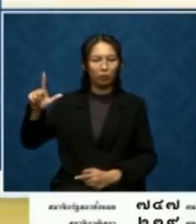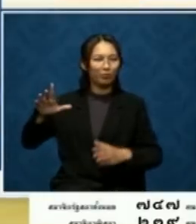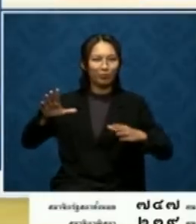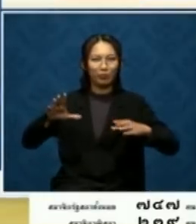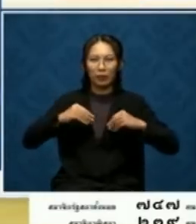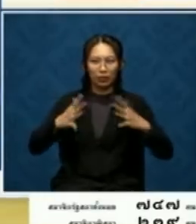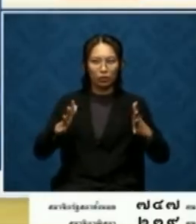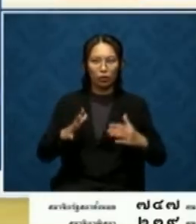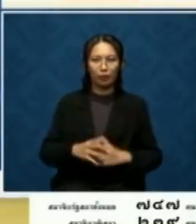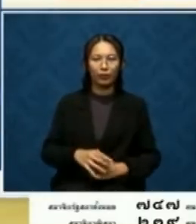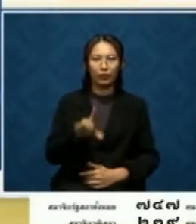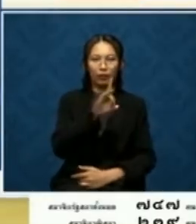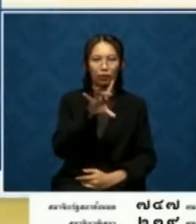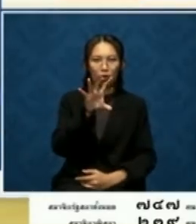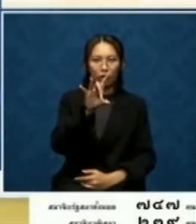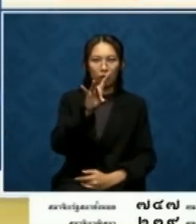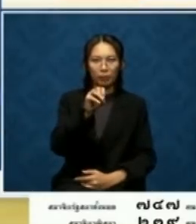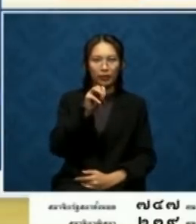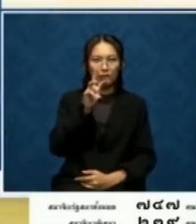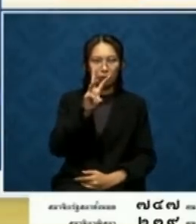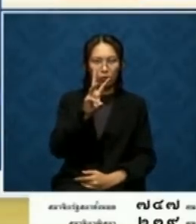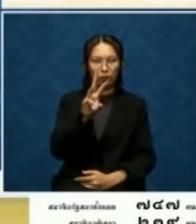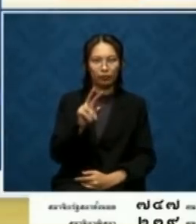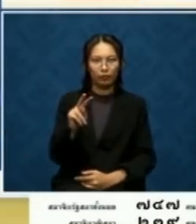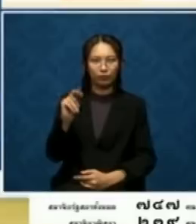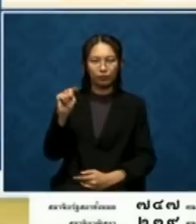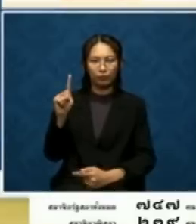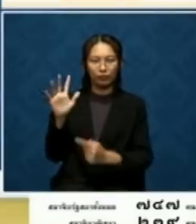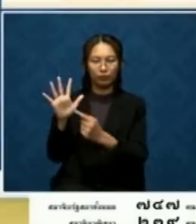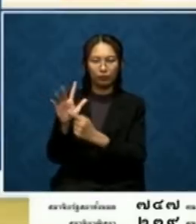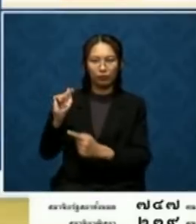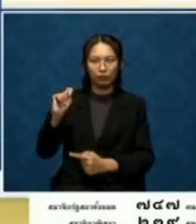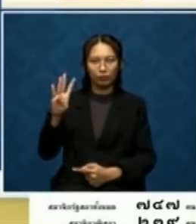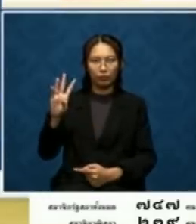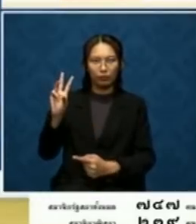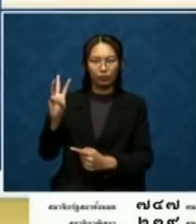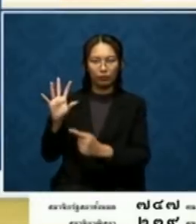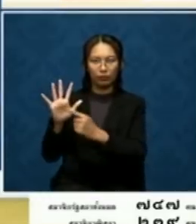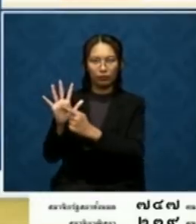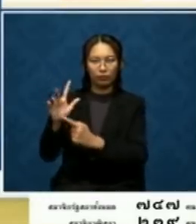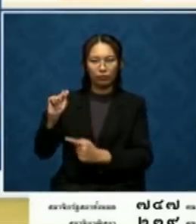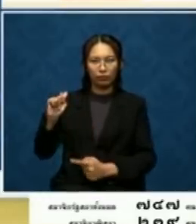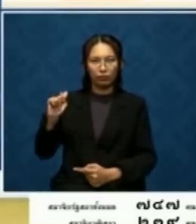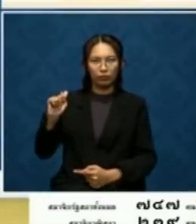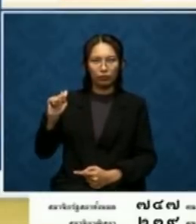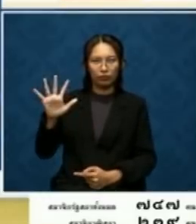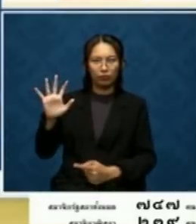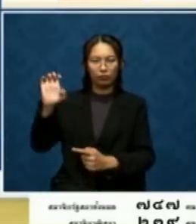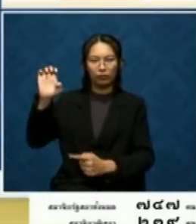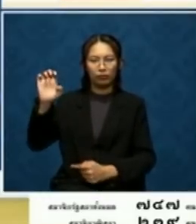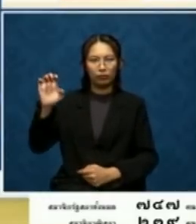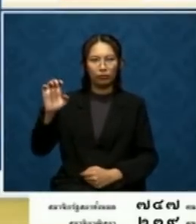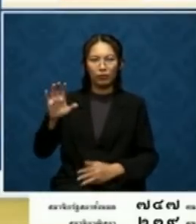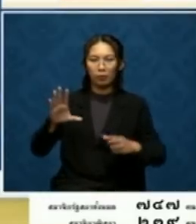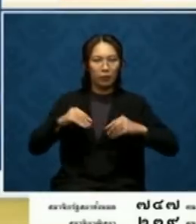ายขั้วสลับล้างไพ่เปลี่ยนกระทรวงใหม่อาจารย์มองมุมนี้ยังไง ผมว่ากระทรวงเดิมๆเนี่ยจำนวนไม่น้อยก็จะนั่งกันเหมือนเดิมนะครับ